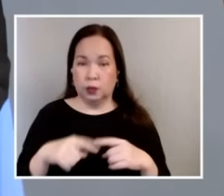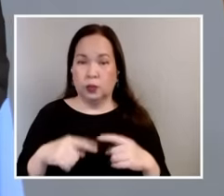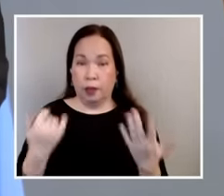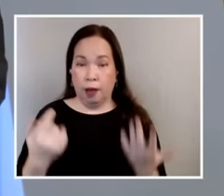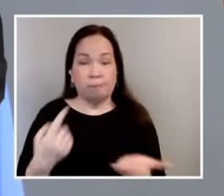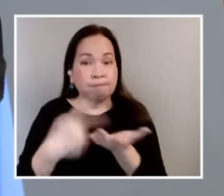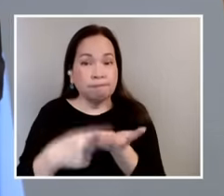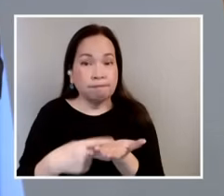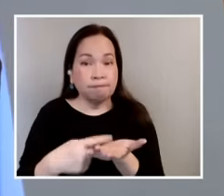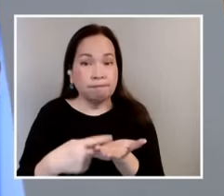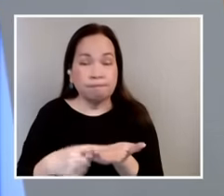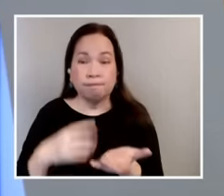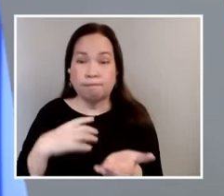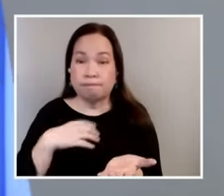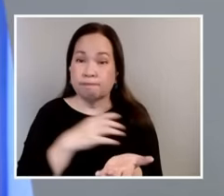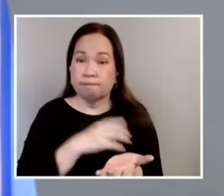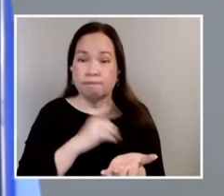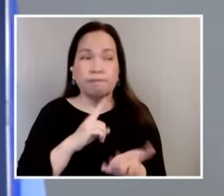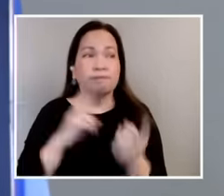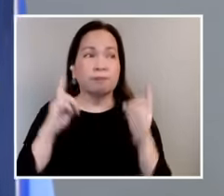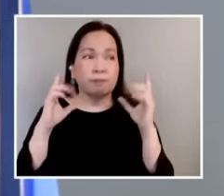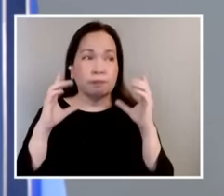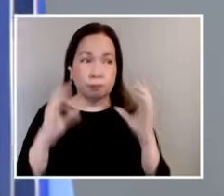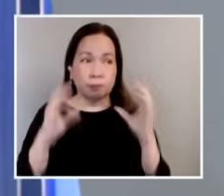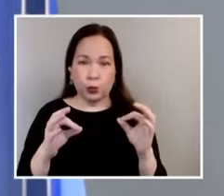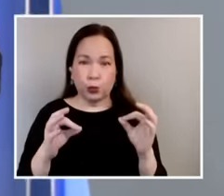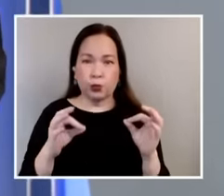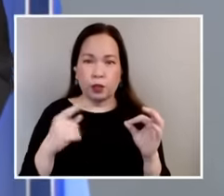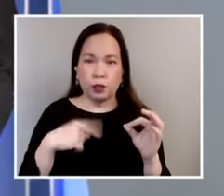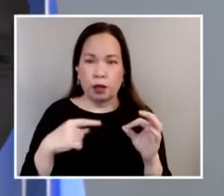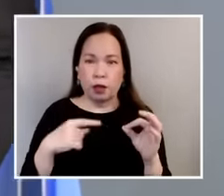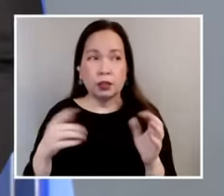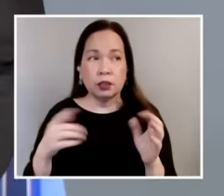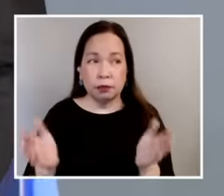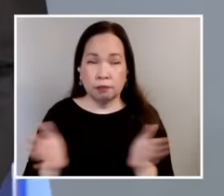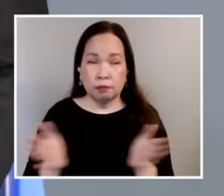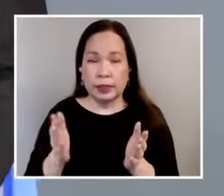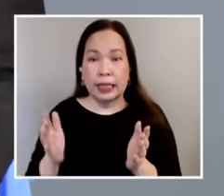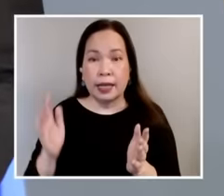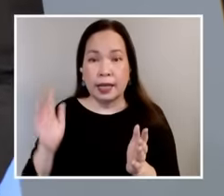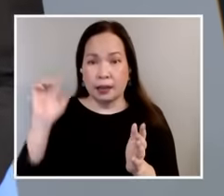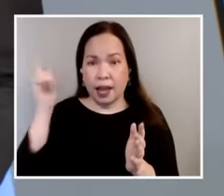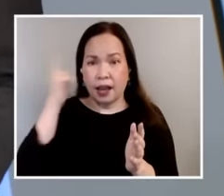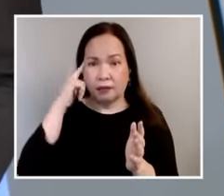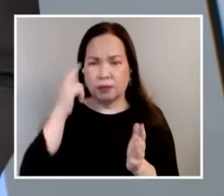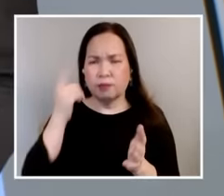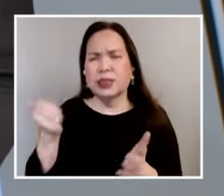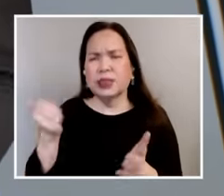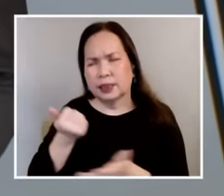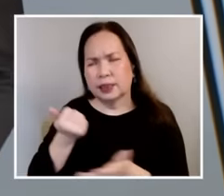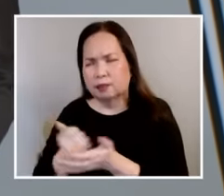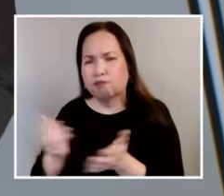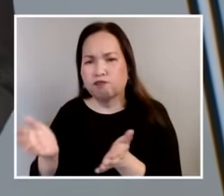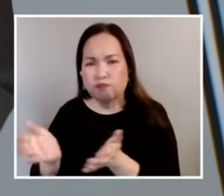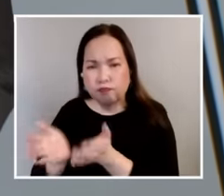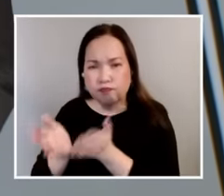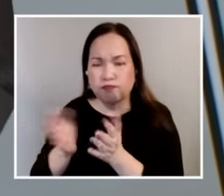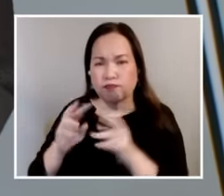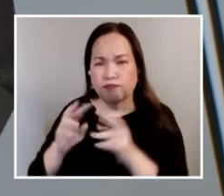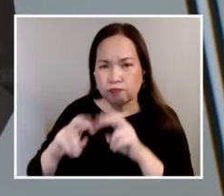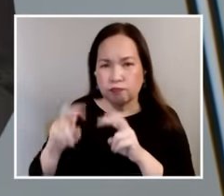mga kongresista ang mga resolusyon para himukin ang pamahalaan na makipagtulungan sa imbisigasyon